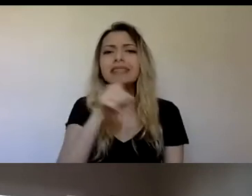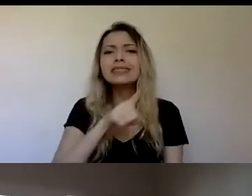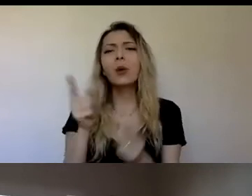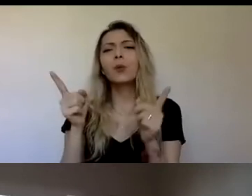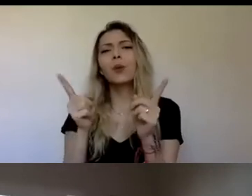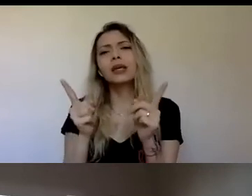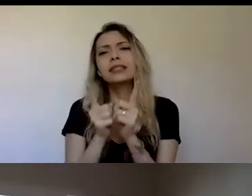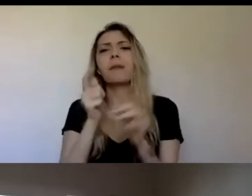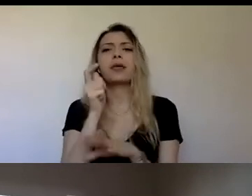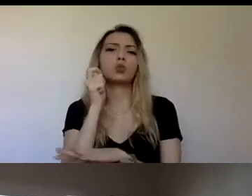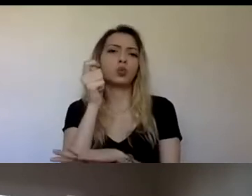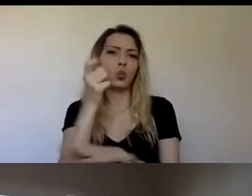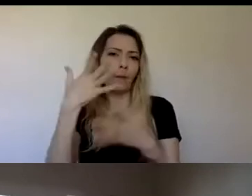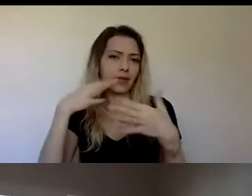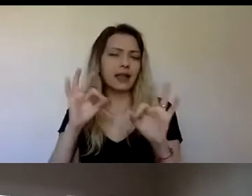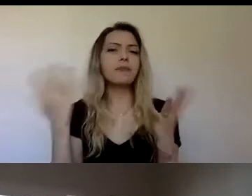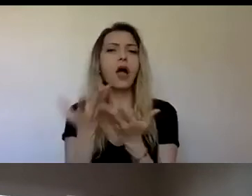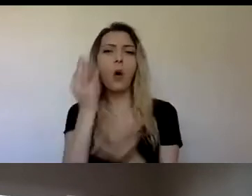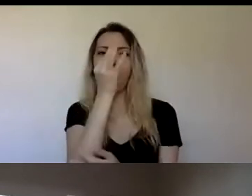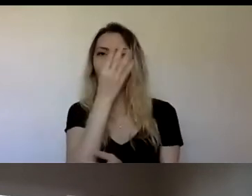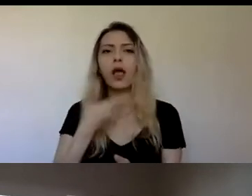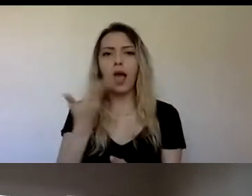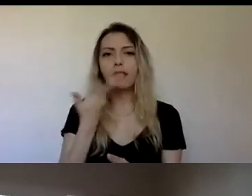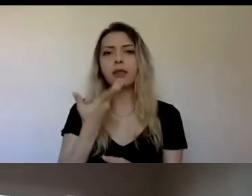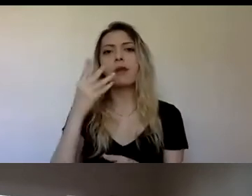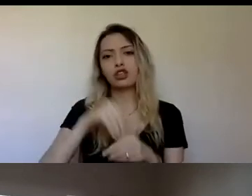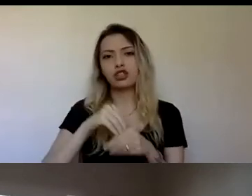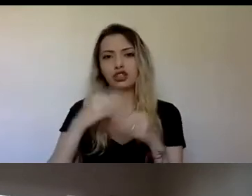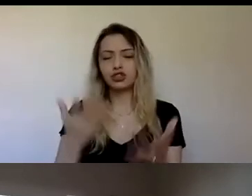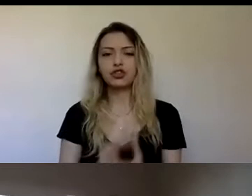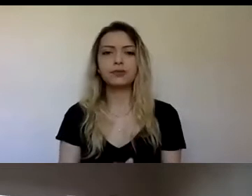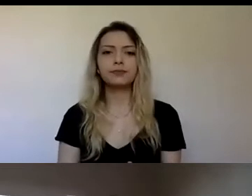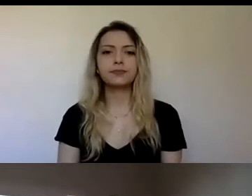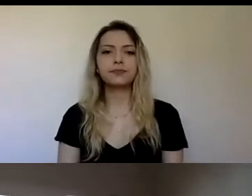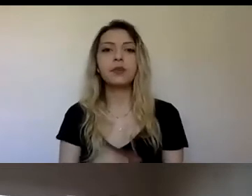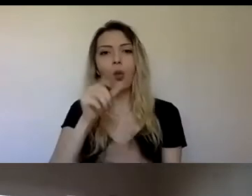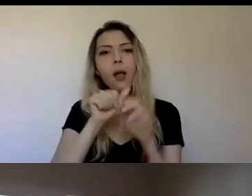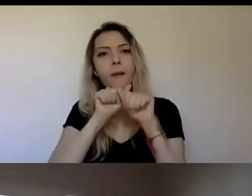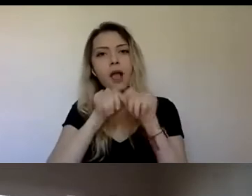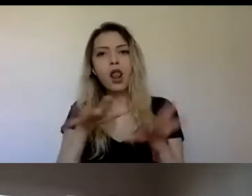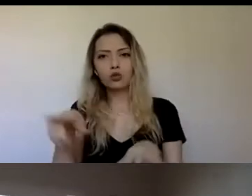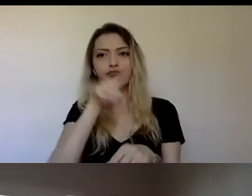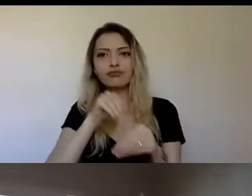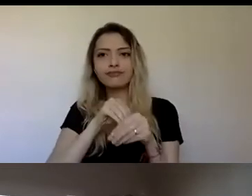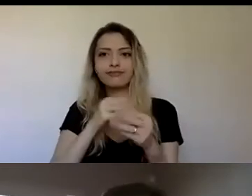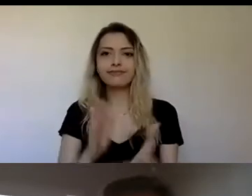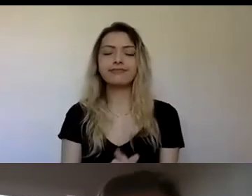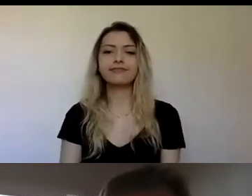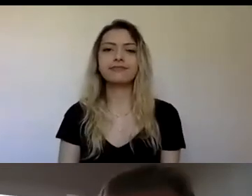hazırladım. Kolaylık olsun diye anlatırken. Onu paylaşarak devam edeceğim.